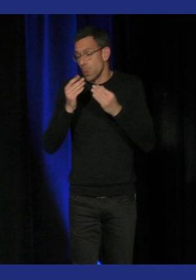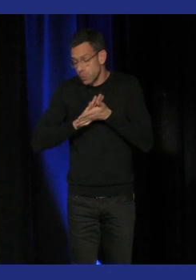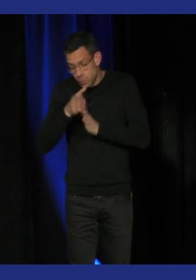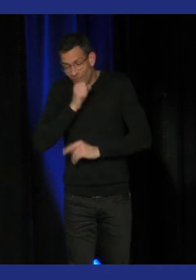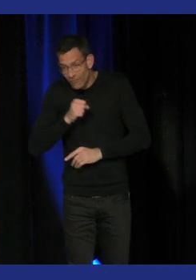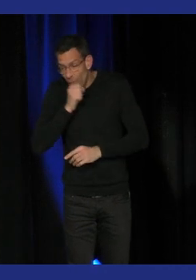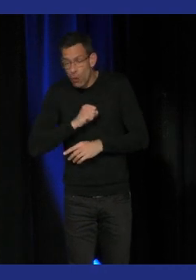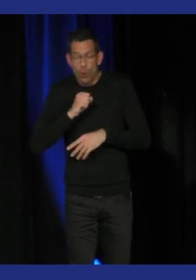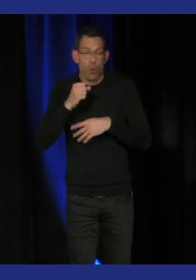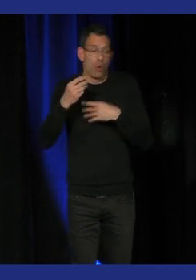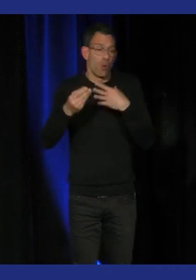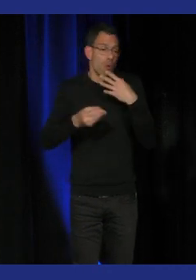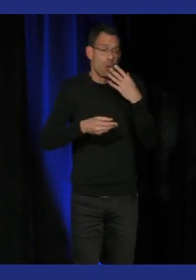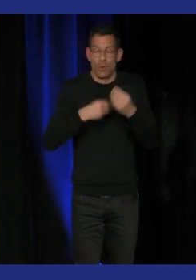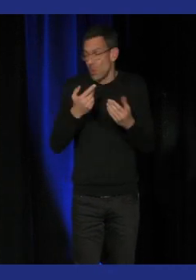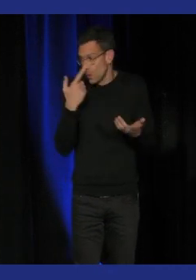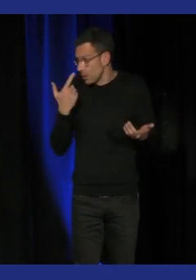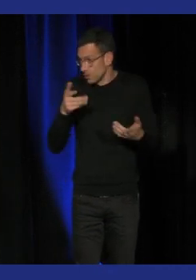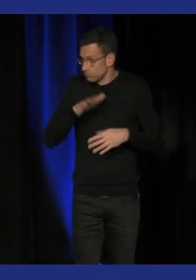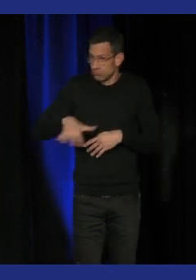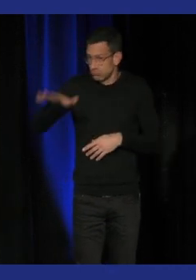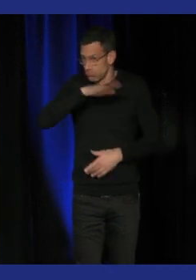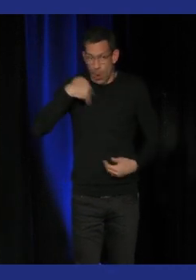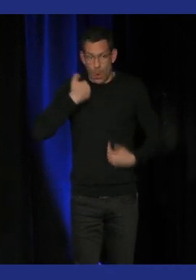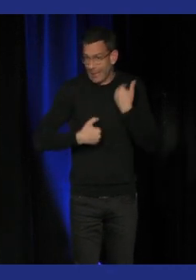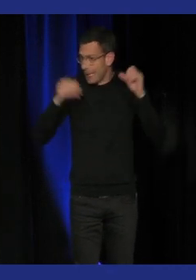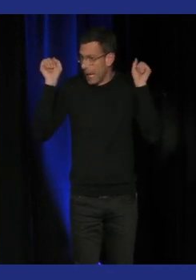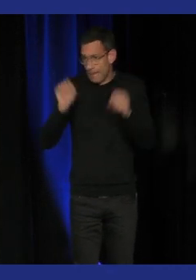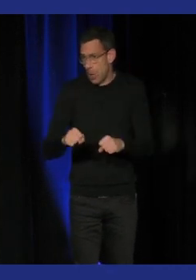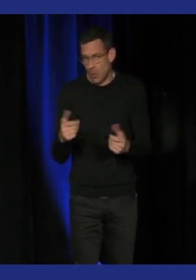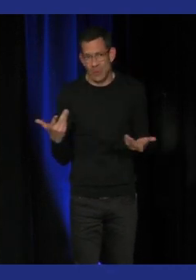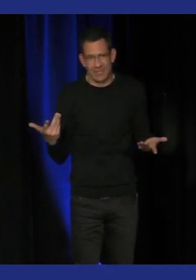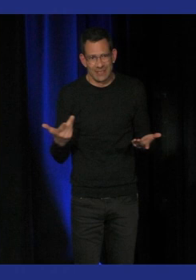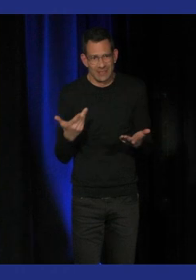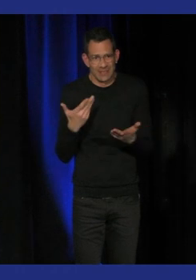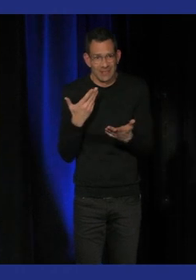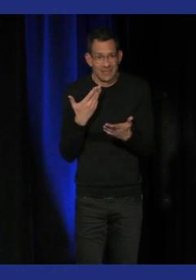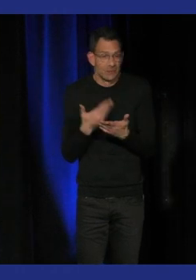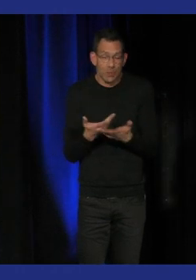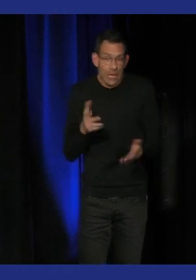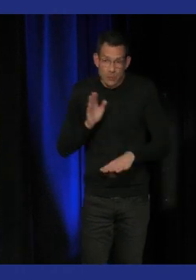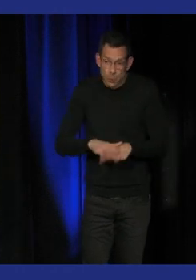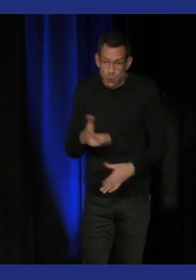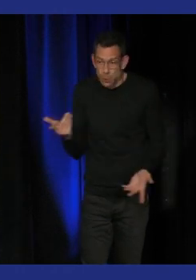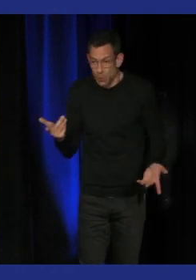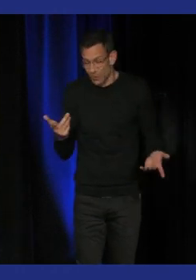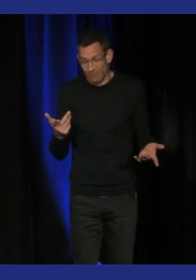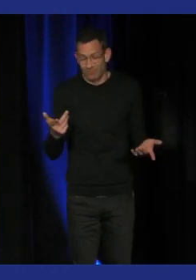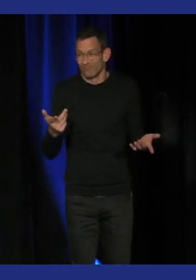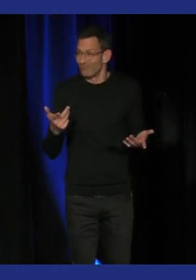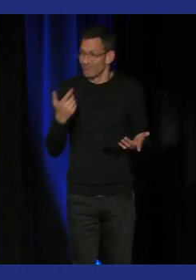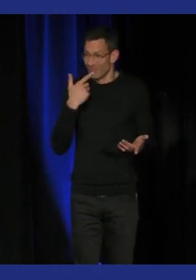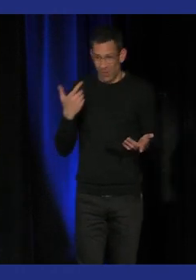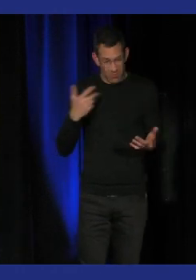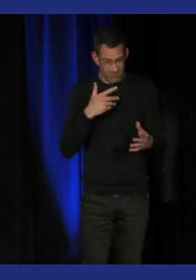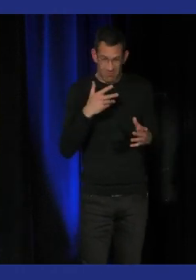vieillissant. Ça revient au fait que c'est inutile, en fait, voire néfaste, de